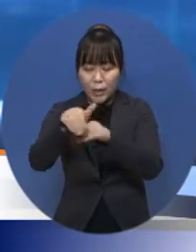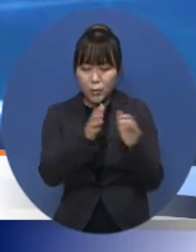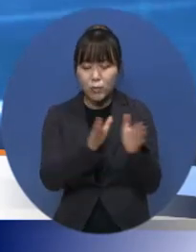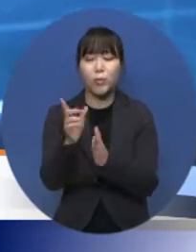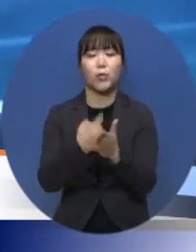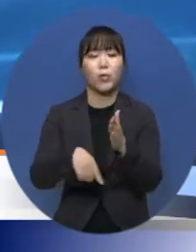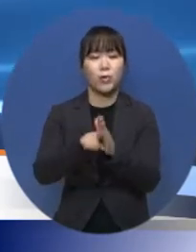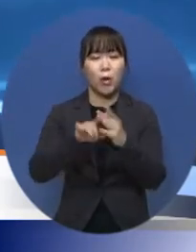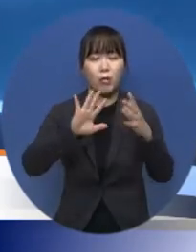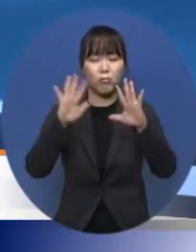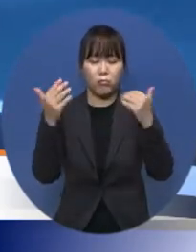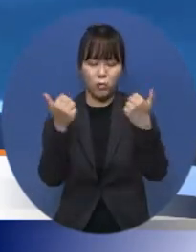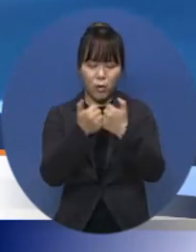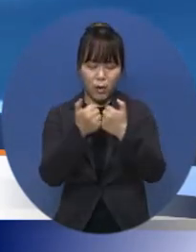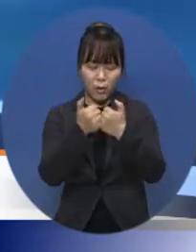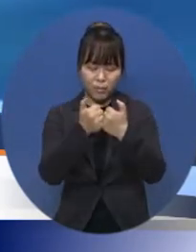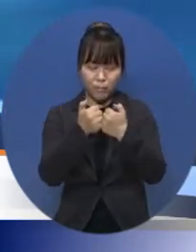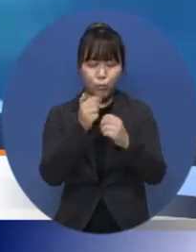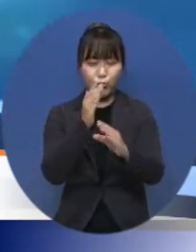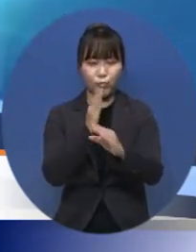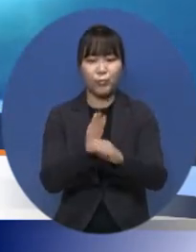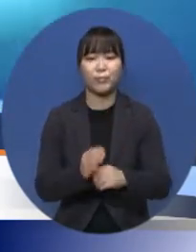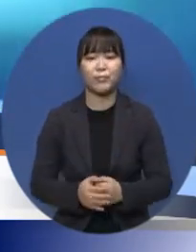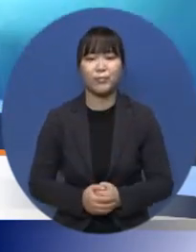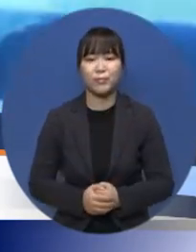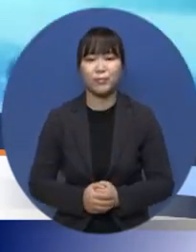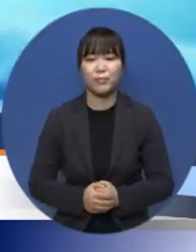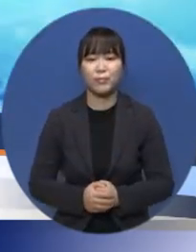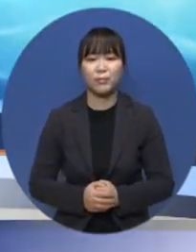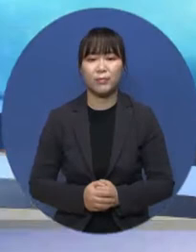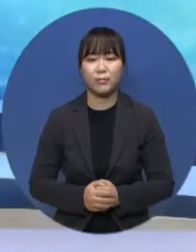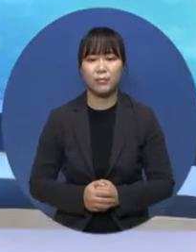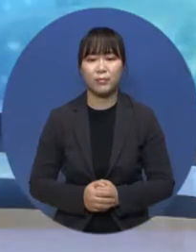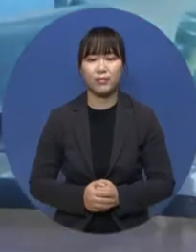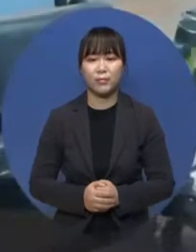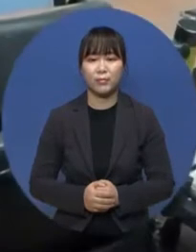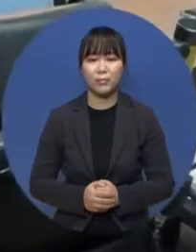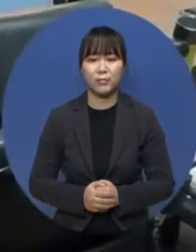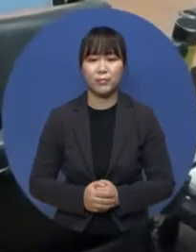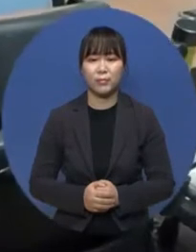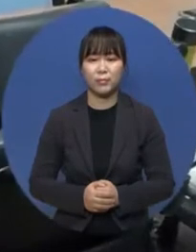위해 국회가 머리를 맞댔습니다. 보도에 서정용 기자입니다.